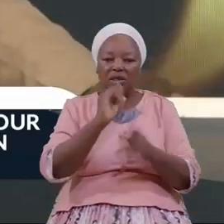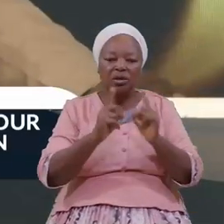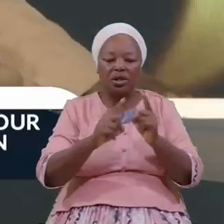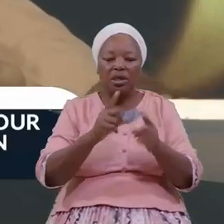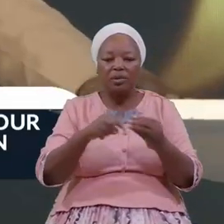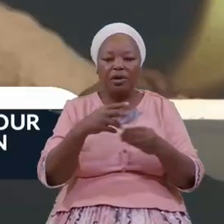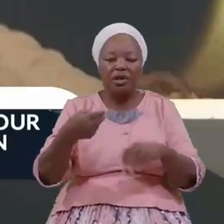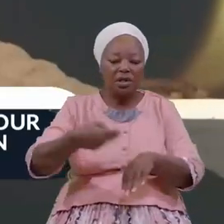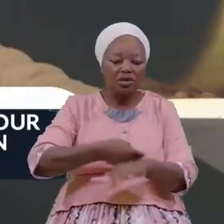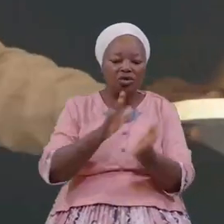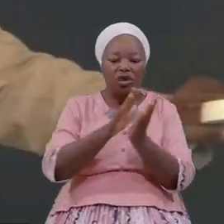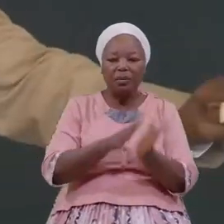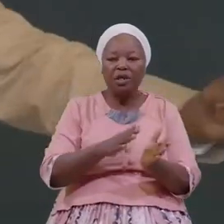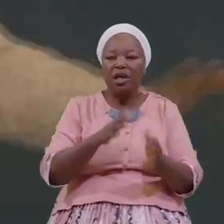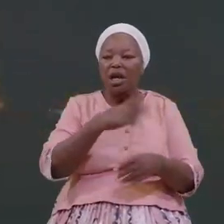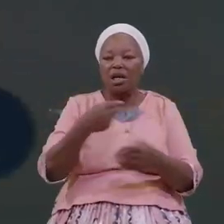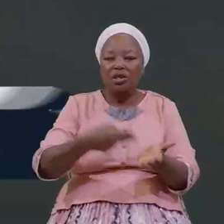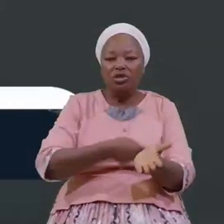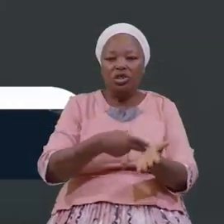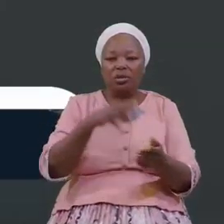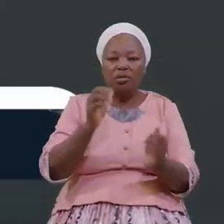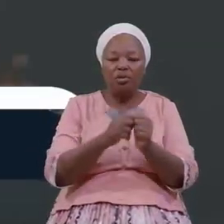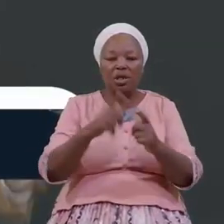Il parle du berger, le berger